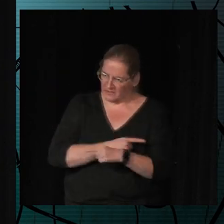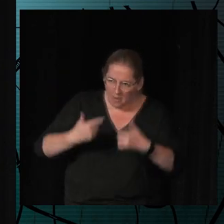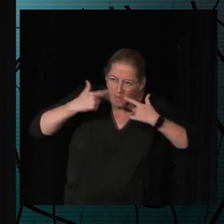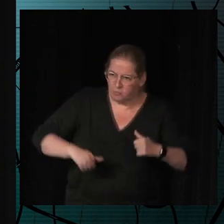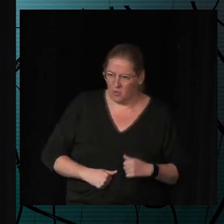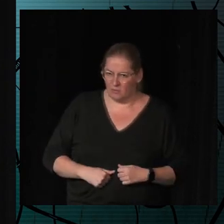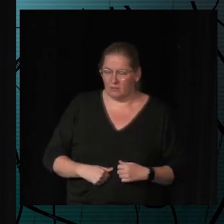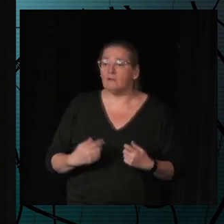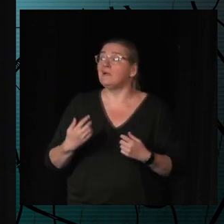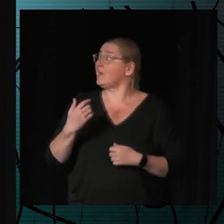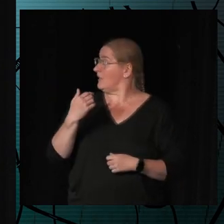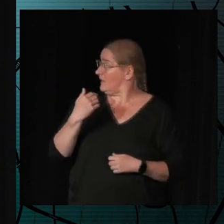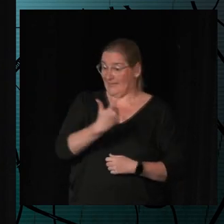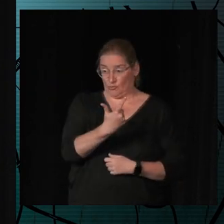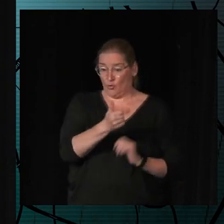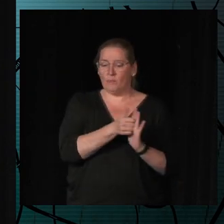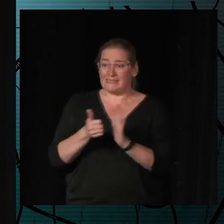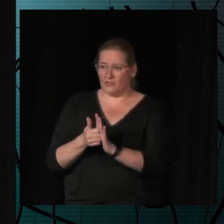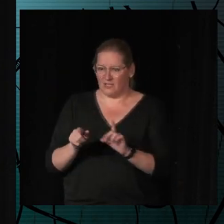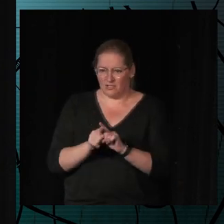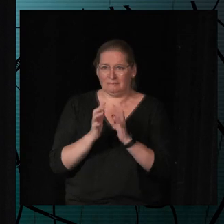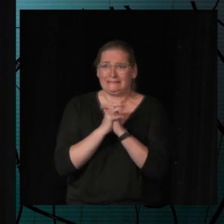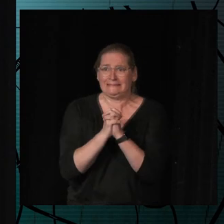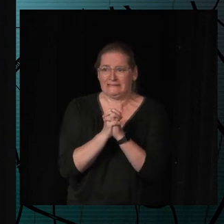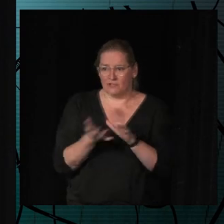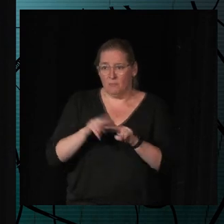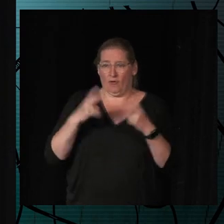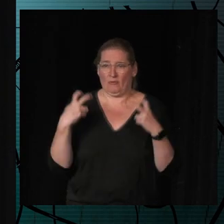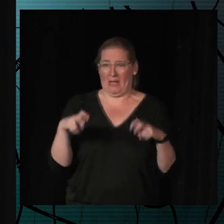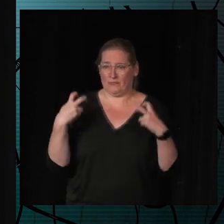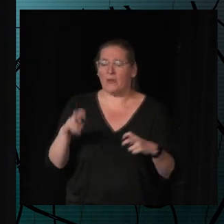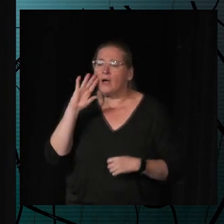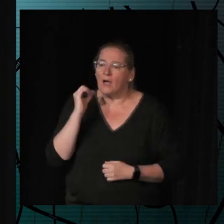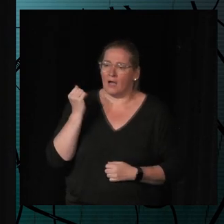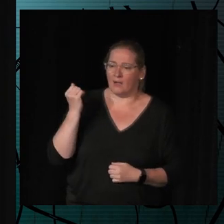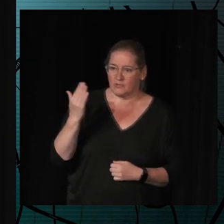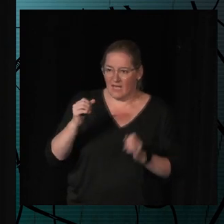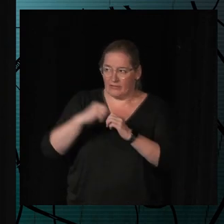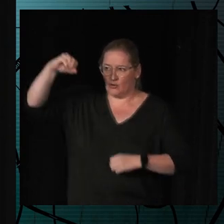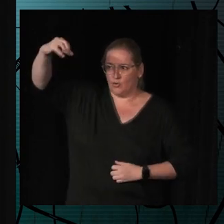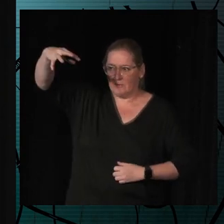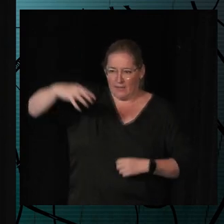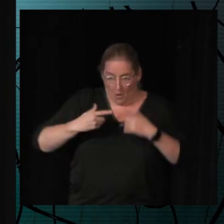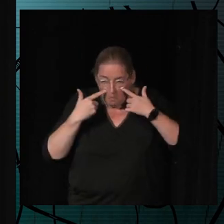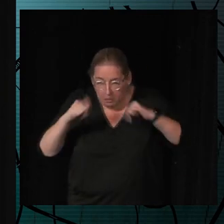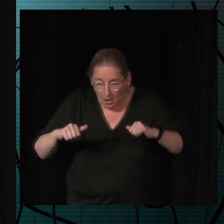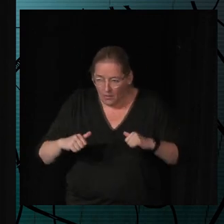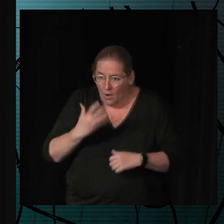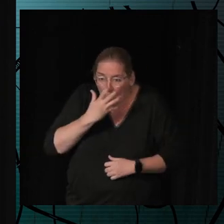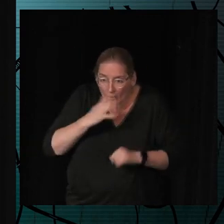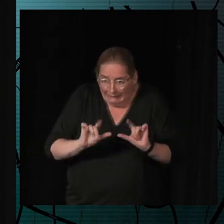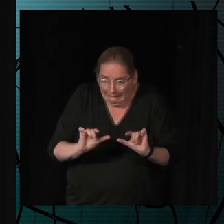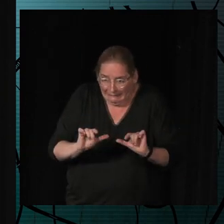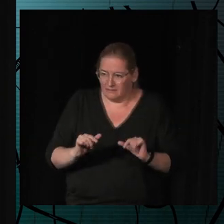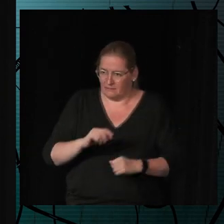envie qu'un des deux personnages trépasse donc a y a aussi cet enjeu de de montrer l'horreur sous un autre